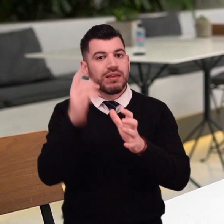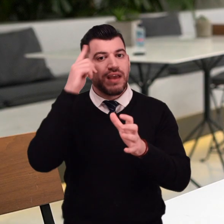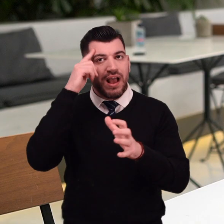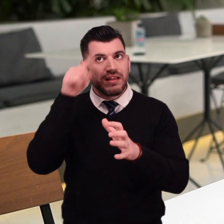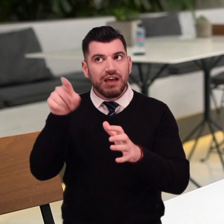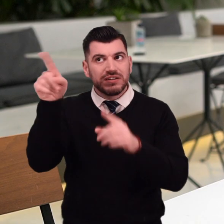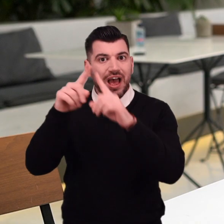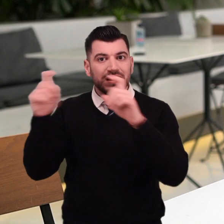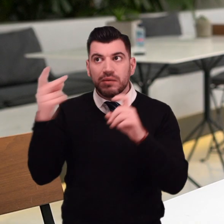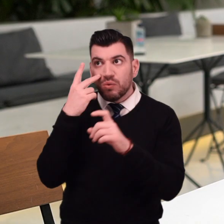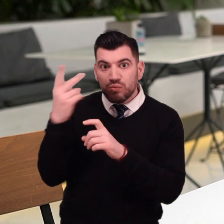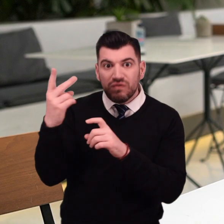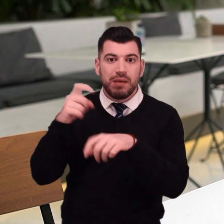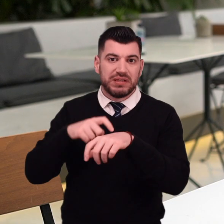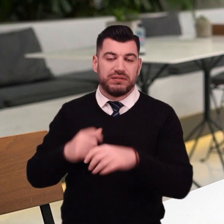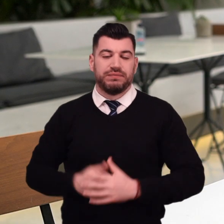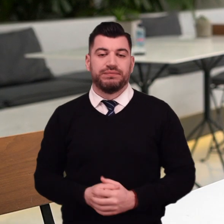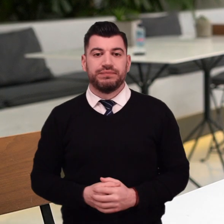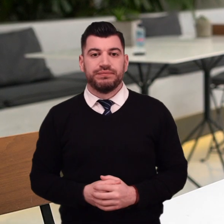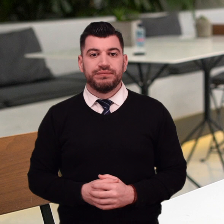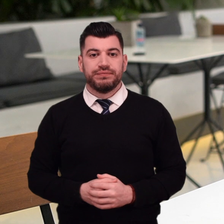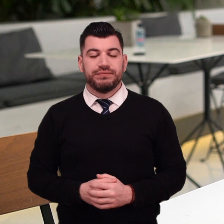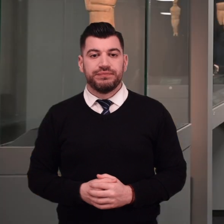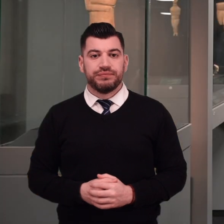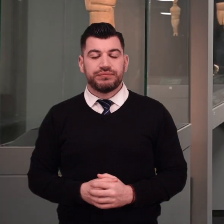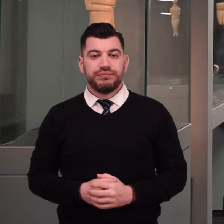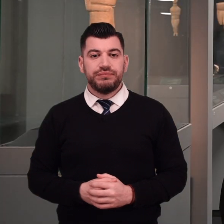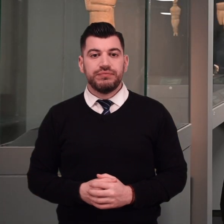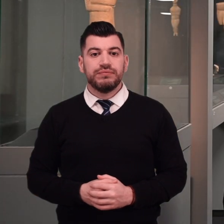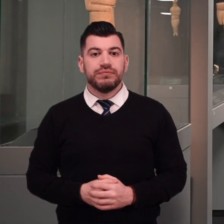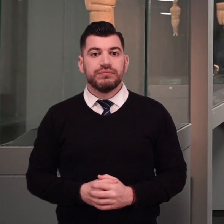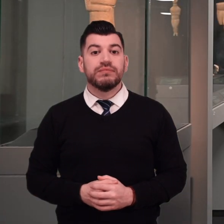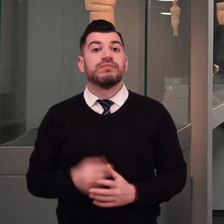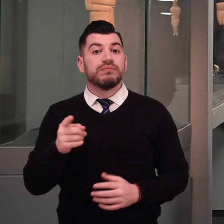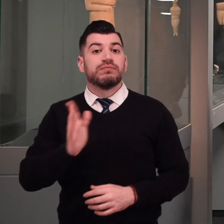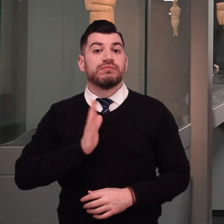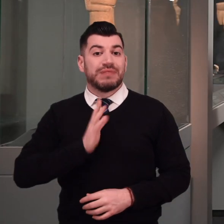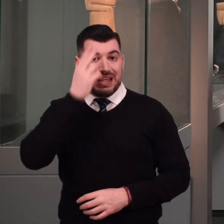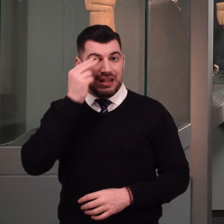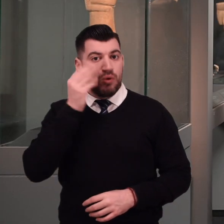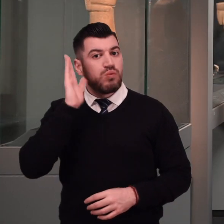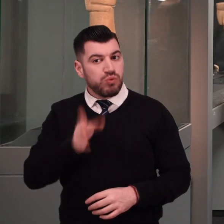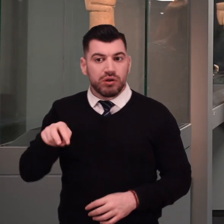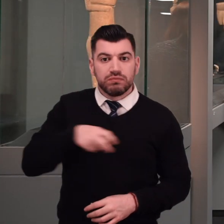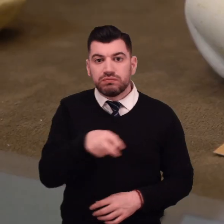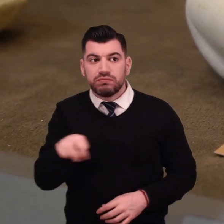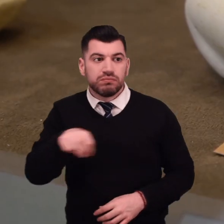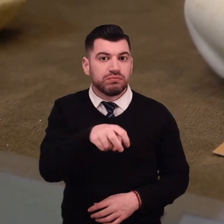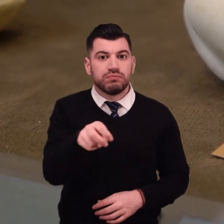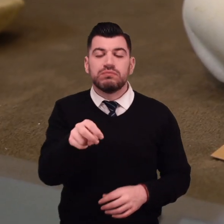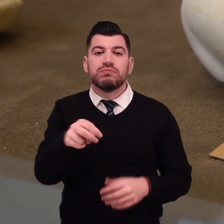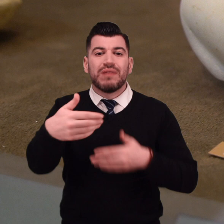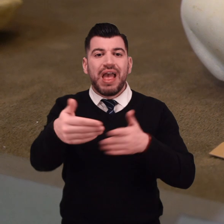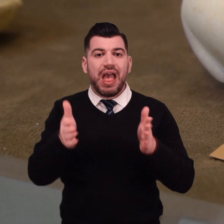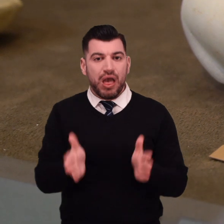Ο επισκέπτης μπορεί να περιηγηθεί στην αίθουσα σε επιλεγμένες προθήκες σταθμούς και να πάρει